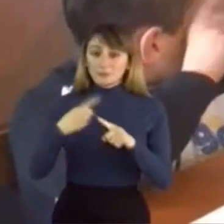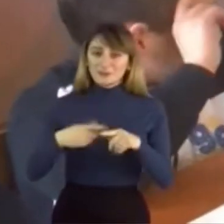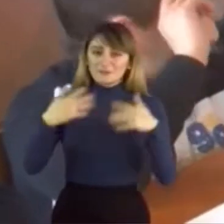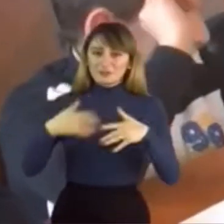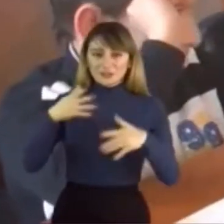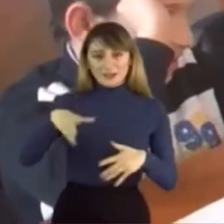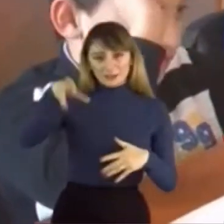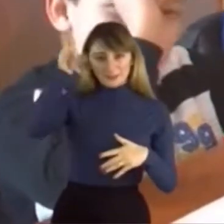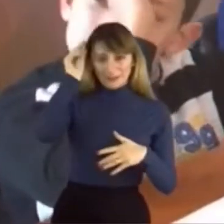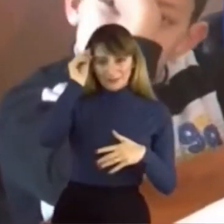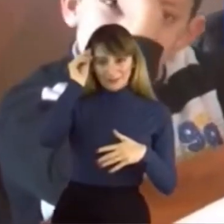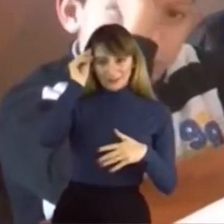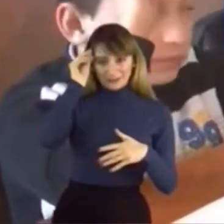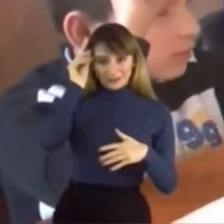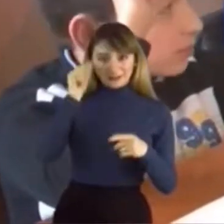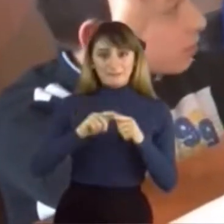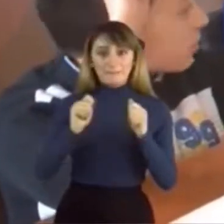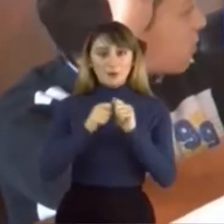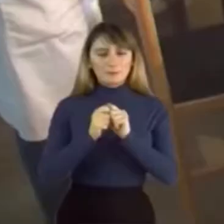serioz tek njerëzit që nuk dëgjojnë.